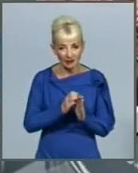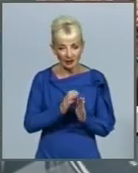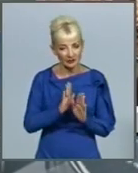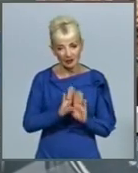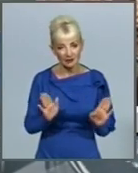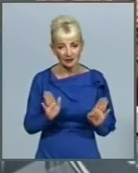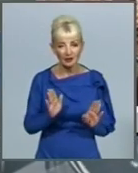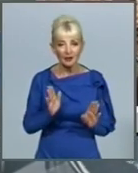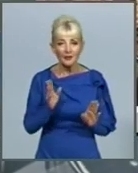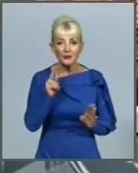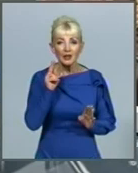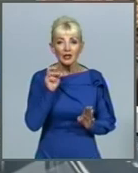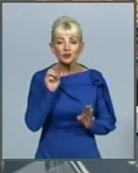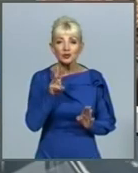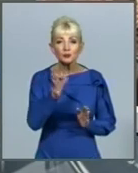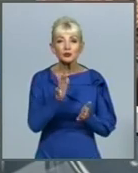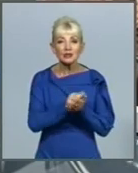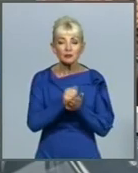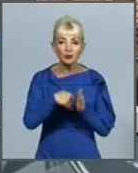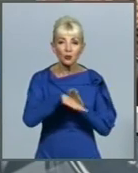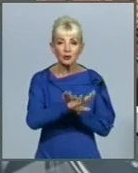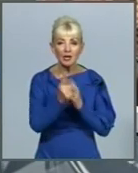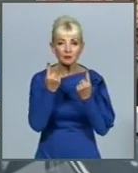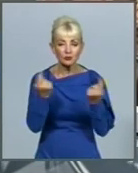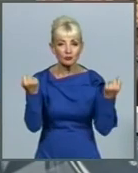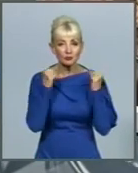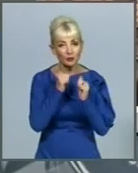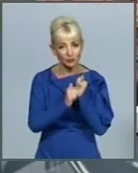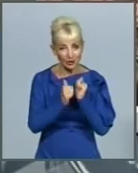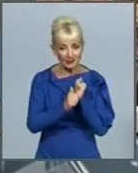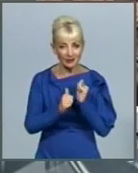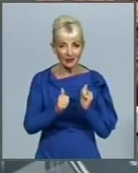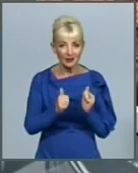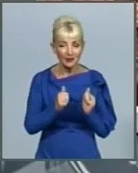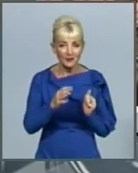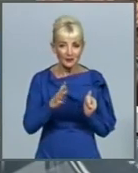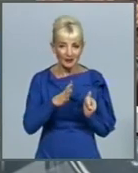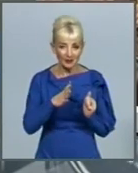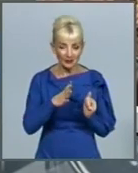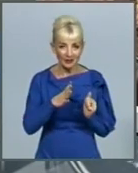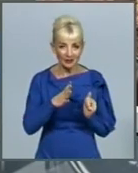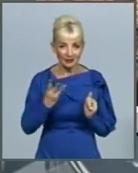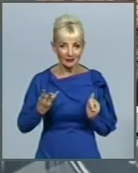и уйдя из большого спорта, часто ли возникает желание взять в руки лук?